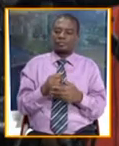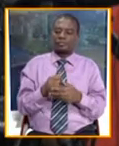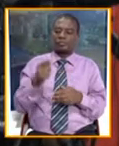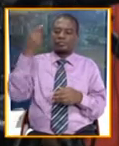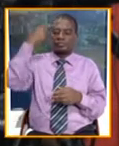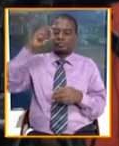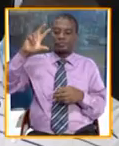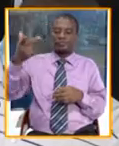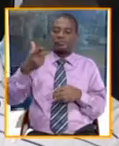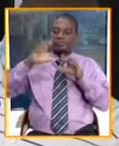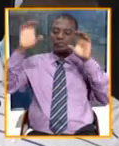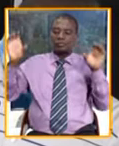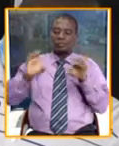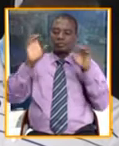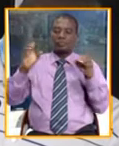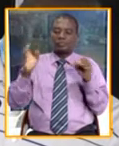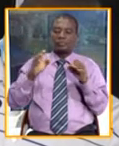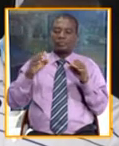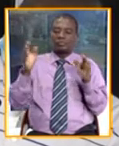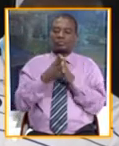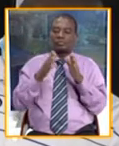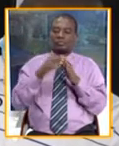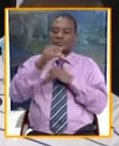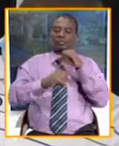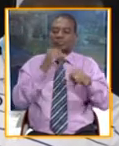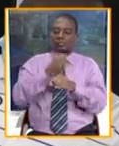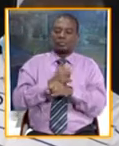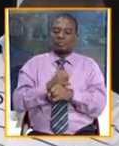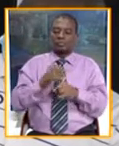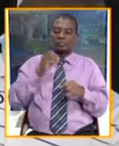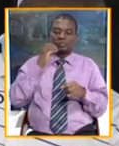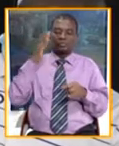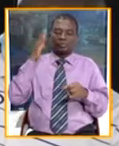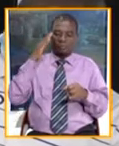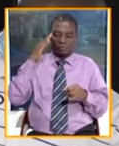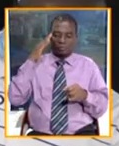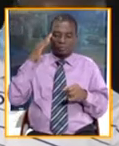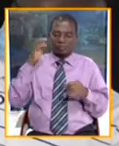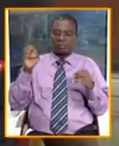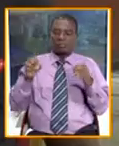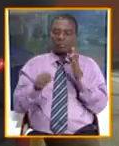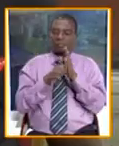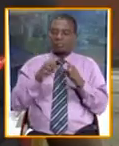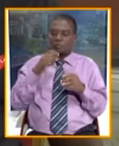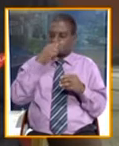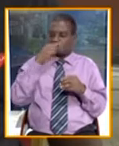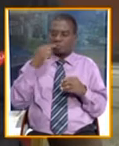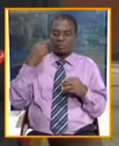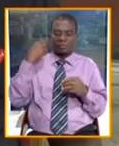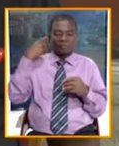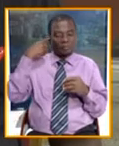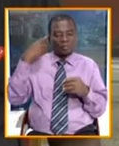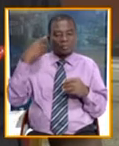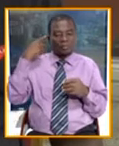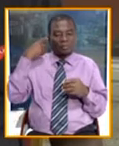Pour sa 3e édition, le Forum international du logement social économique Standing, Philos, veut innover. En quoi ses